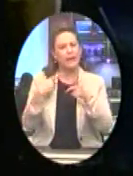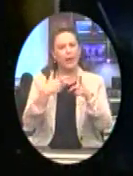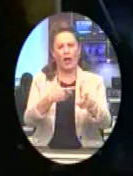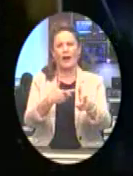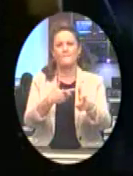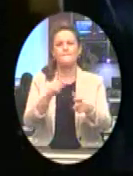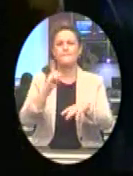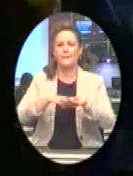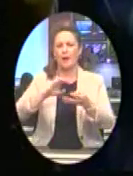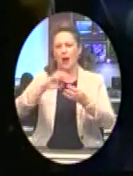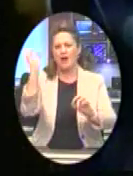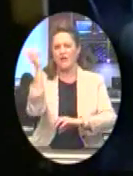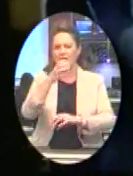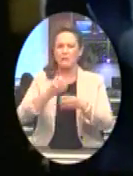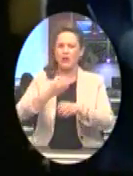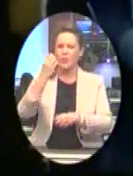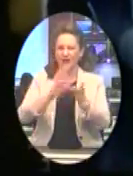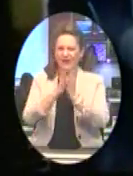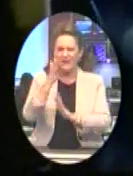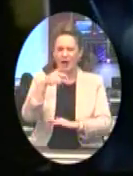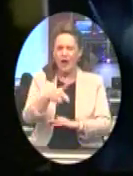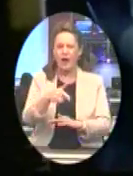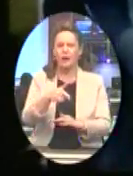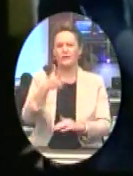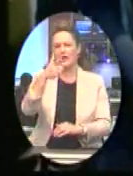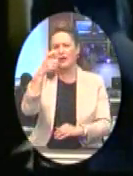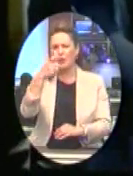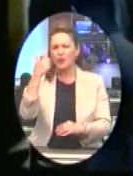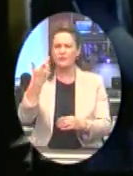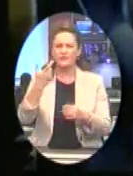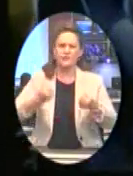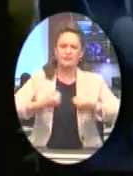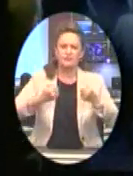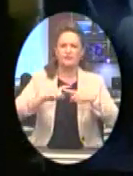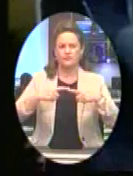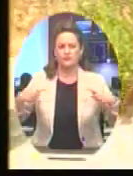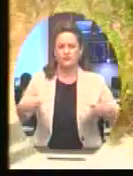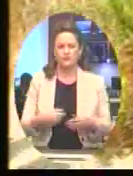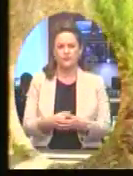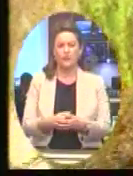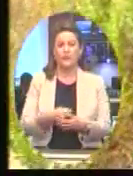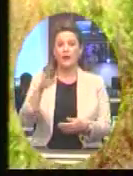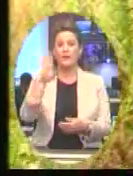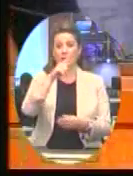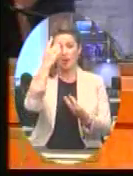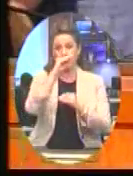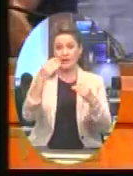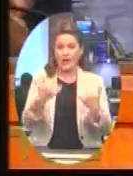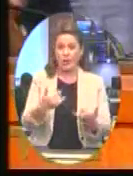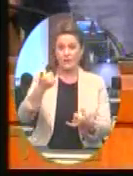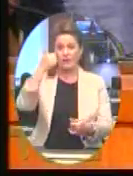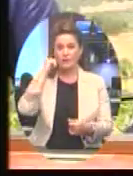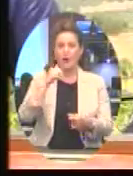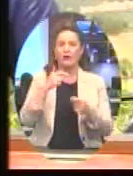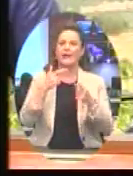מיידי אבנים וזורקי הבקבוקים ויורי עיריות ופורי הפרעות. נתניהו הכריז היום ואתמול על מלחמה במיידי